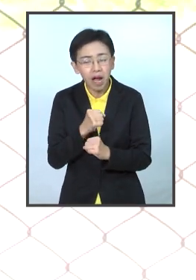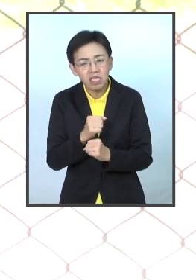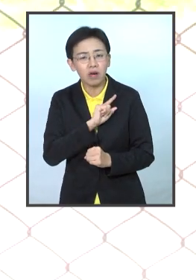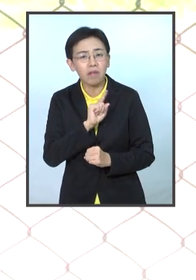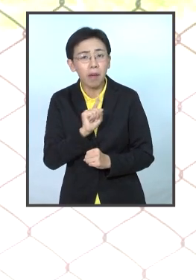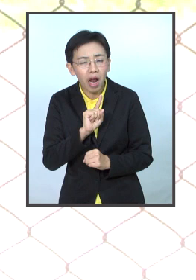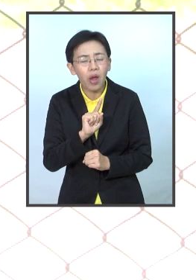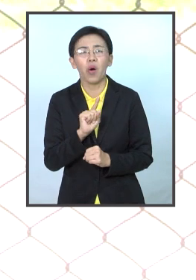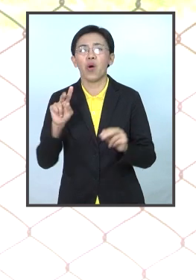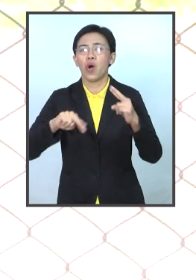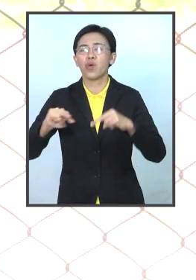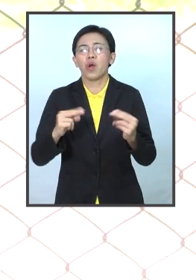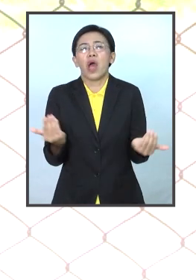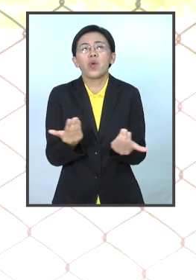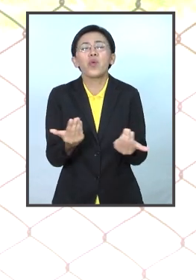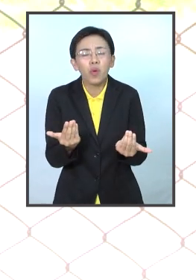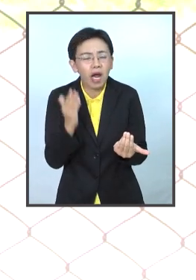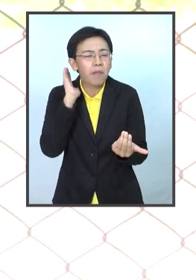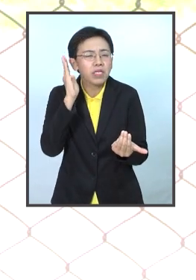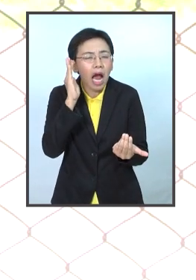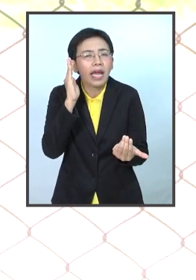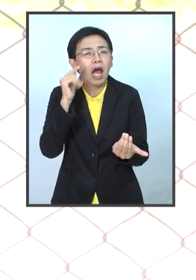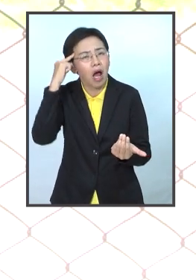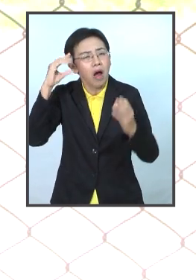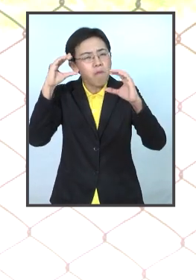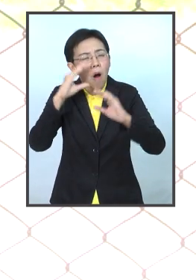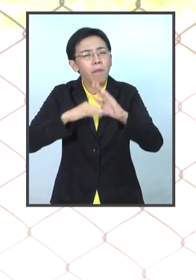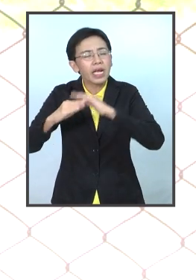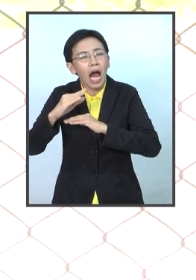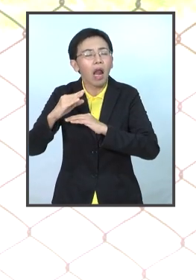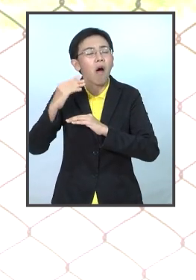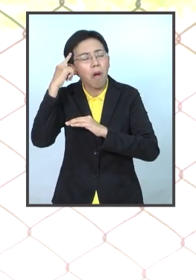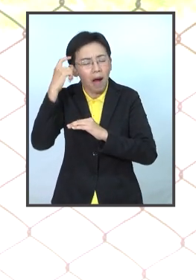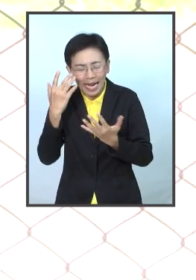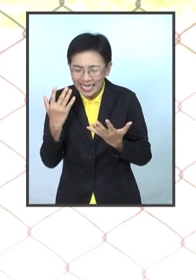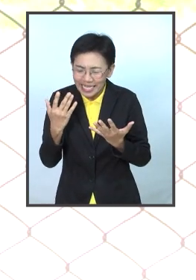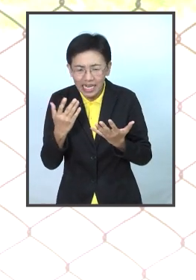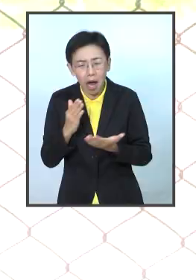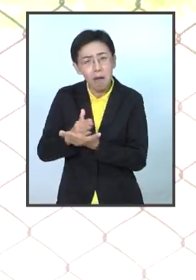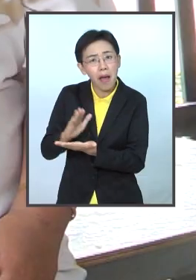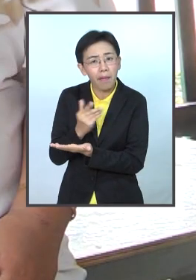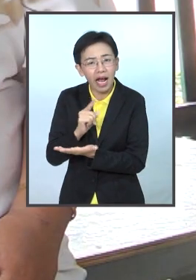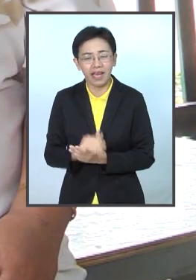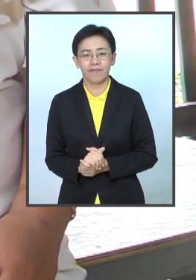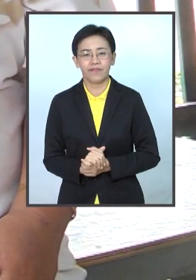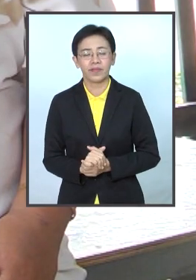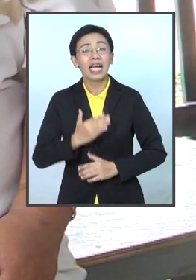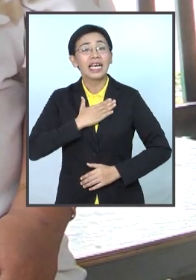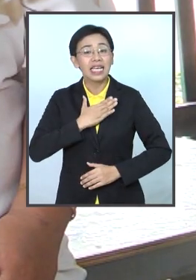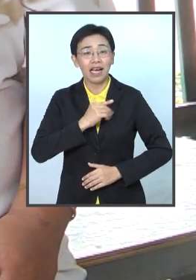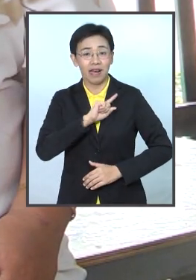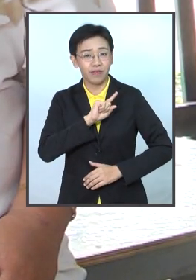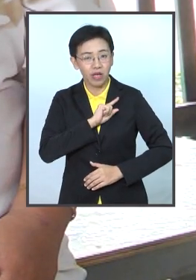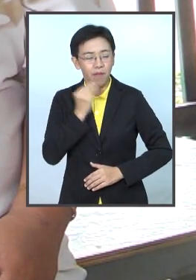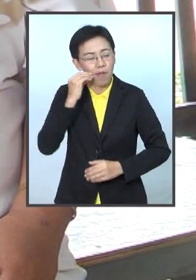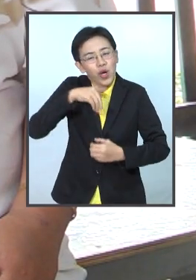ทำอีกหนึ่งหน้าที่อะค่ะที่จะต้องดูแลลูกชายที่มีความพิการทางสมองแบ่งหน้าที่กันยังไงบ้างคะ หนูเนี่ยจะ